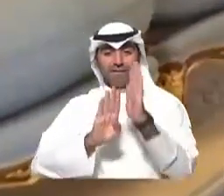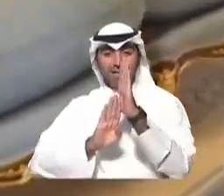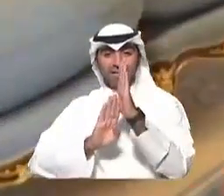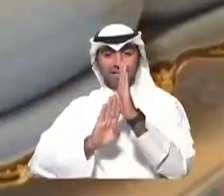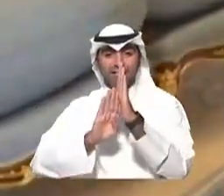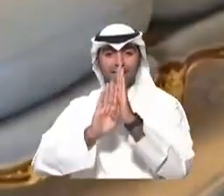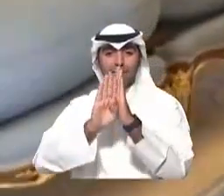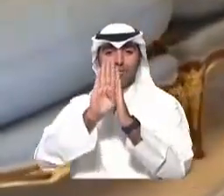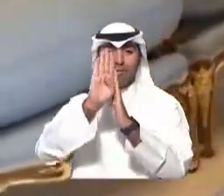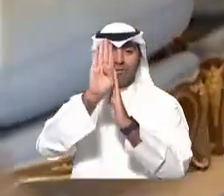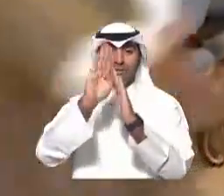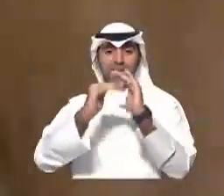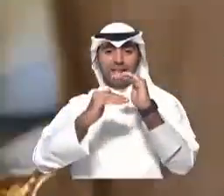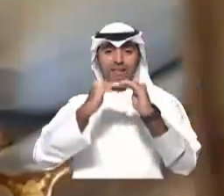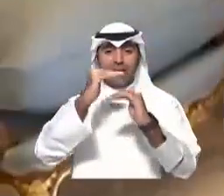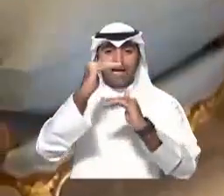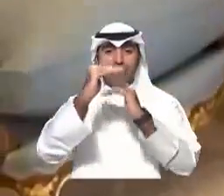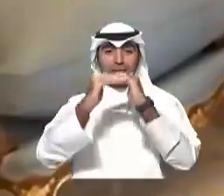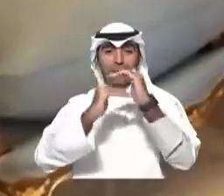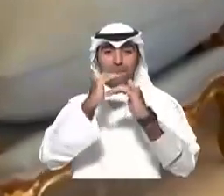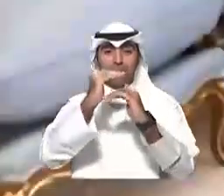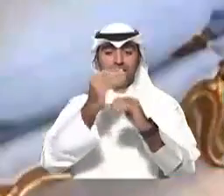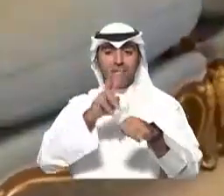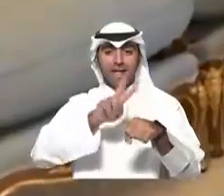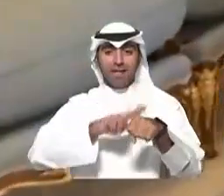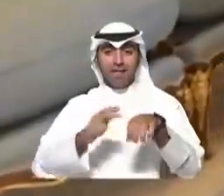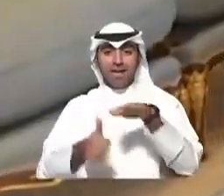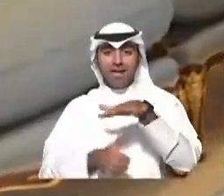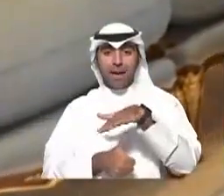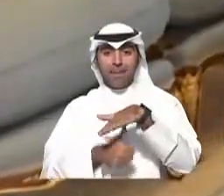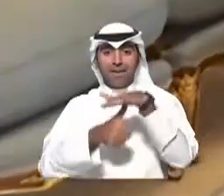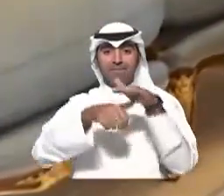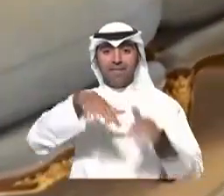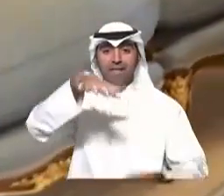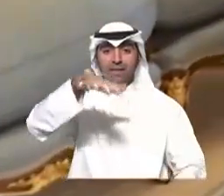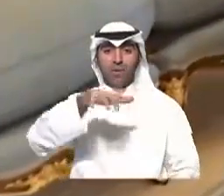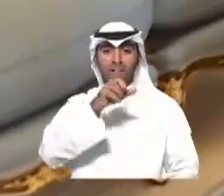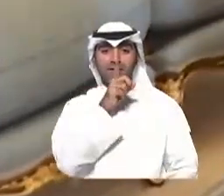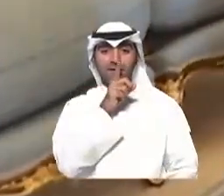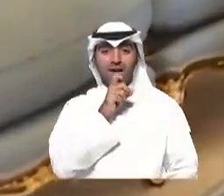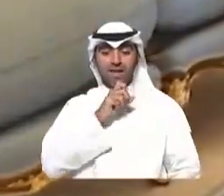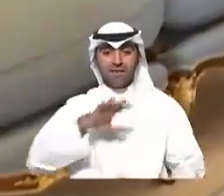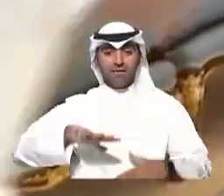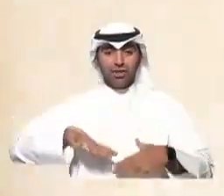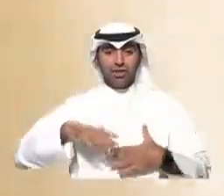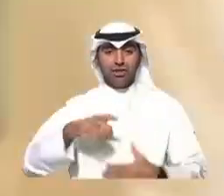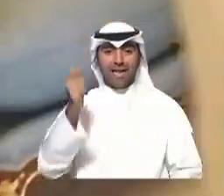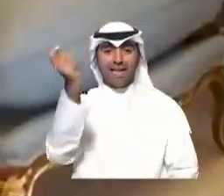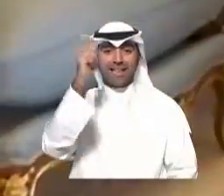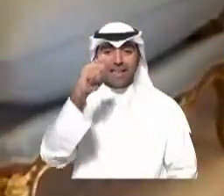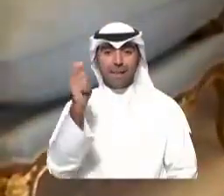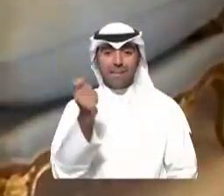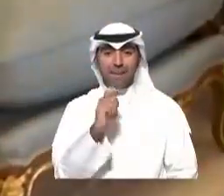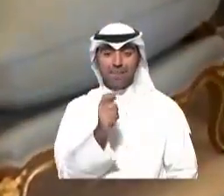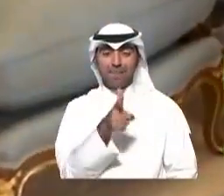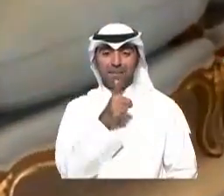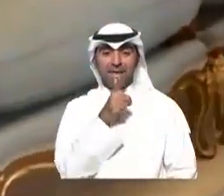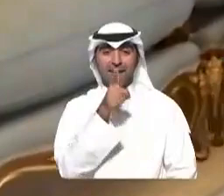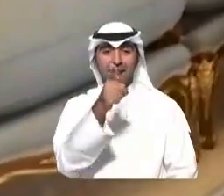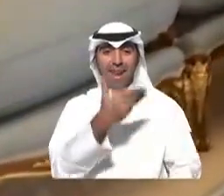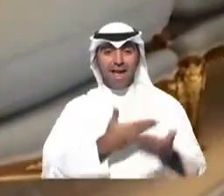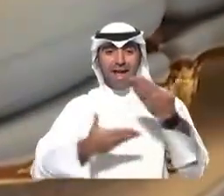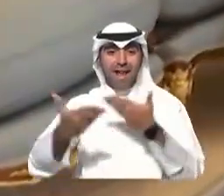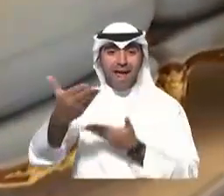دولة قطر رئيس مجلس الأمة نقل تحياته الصادقة وتقديره الكبير لسمو أمير البلاد، مؤكدا أن العلاقات